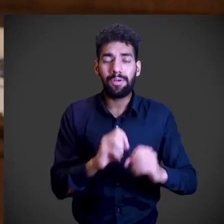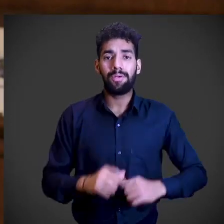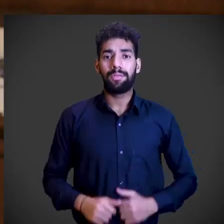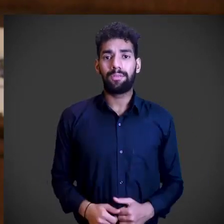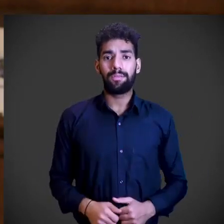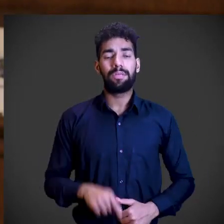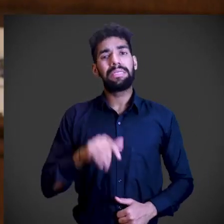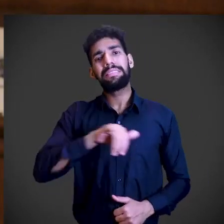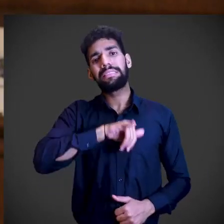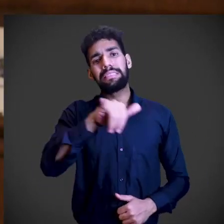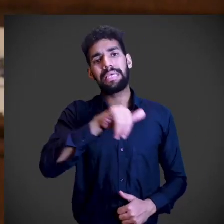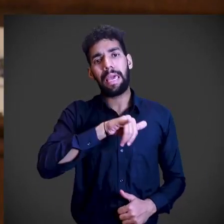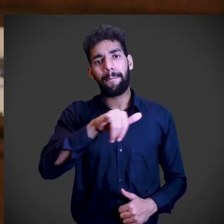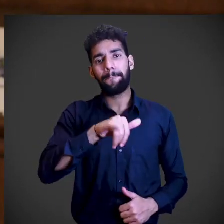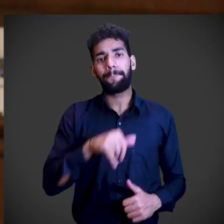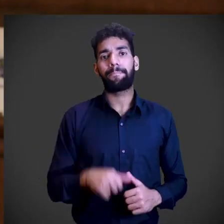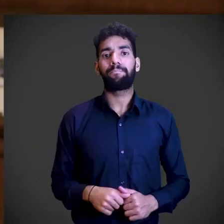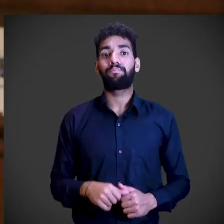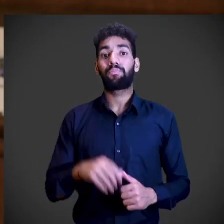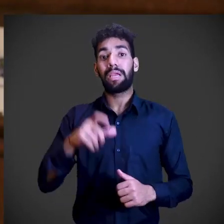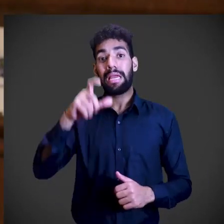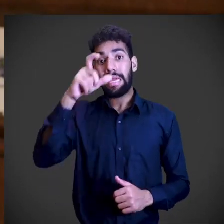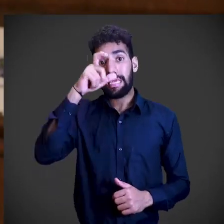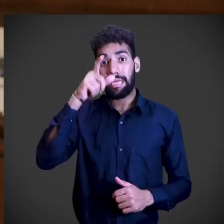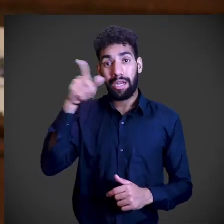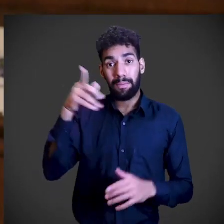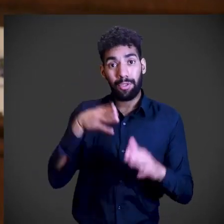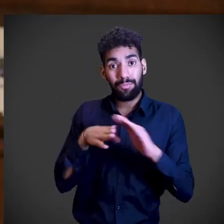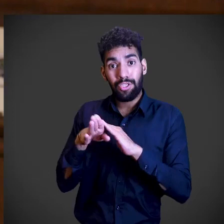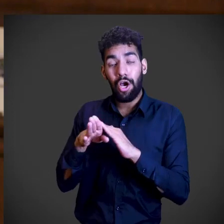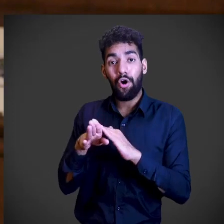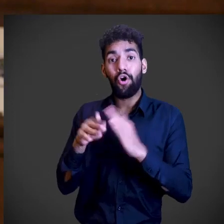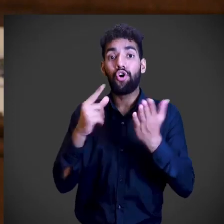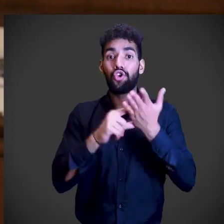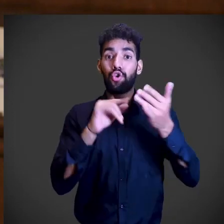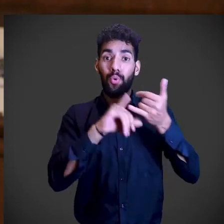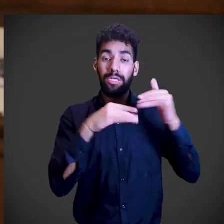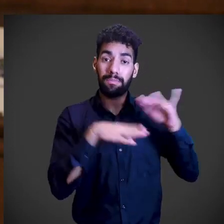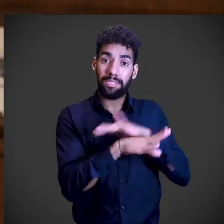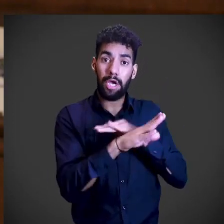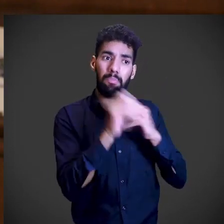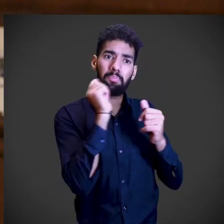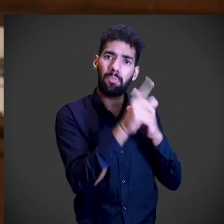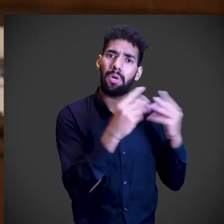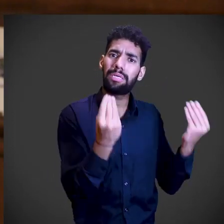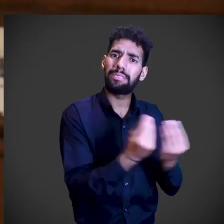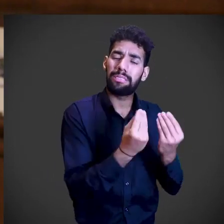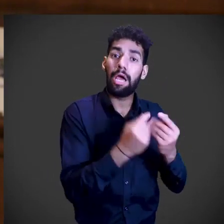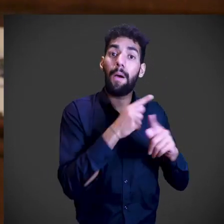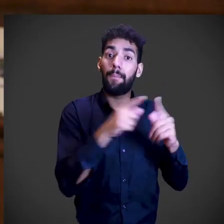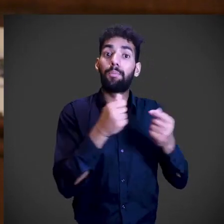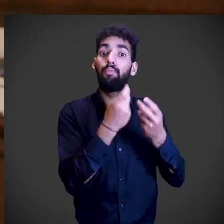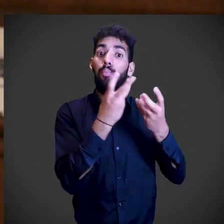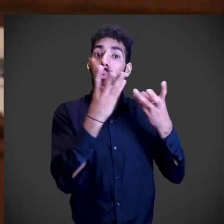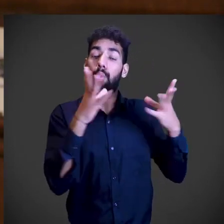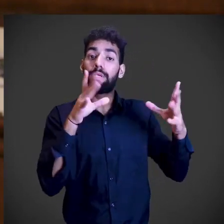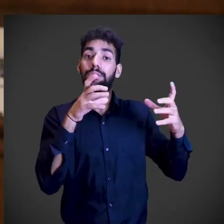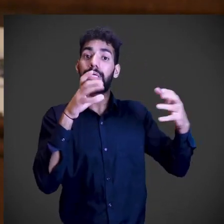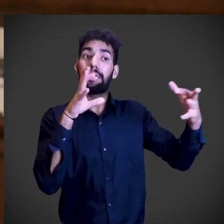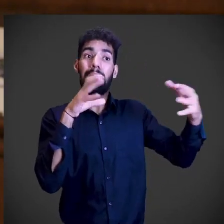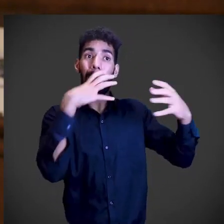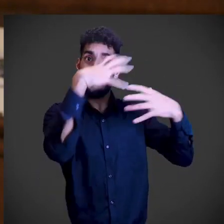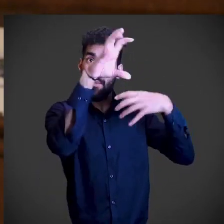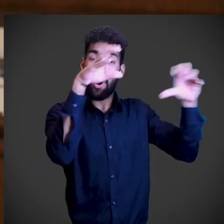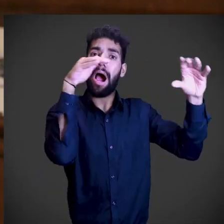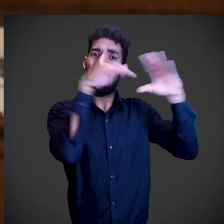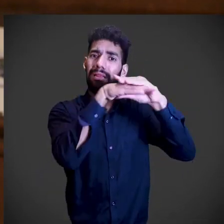फॉर एग्ज़ाम्पल आप कनाडा में रहते हैं और यूएस से कोई चीज़ लेना चाहते हैं, तो बहुत सारे कंट्रीज़ ने ओवर द ईयर्स अपने